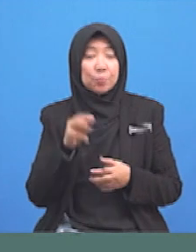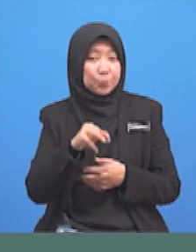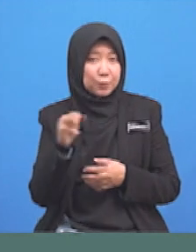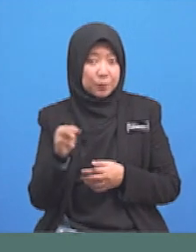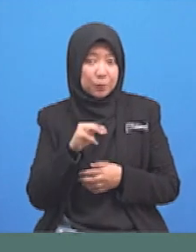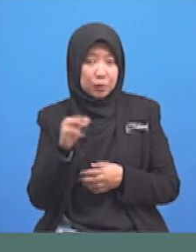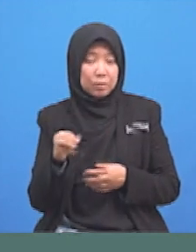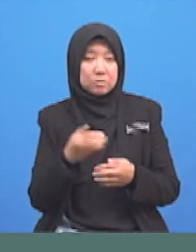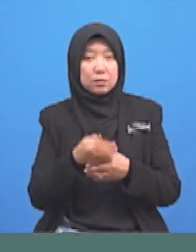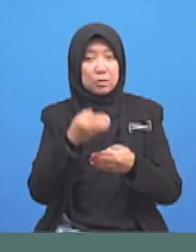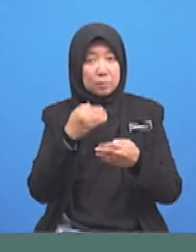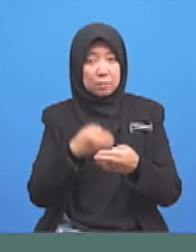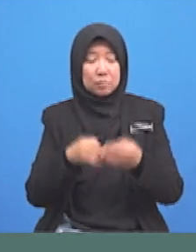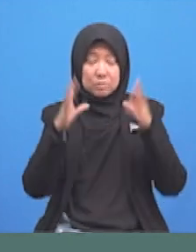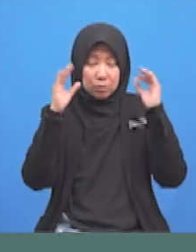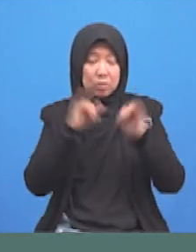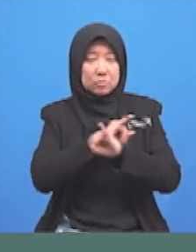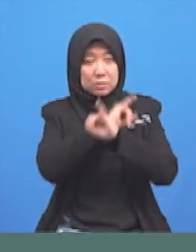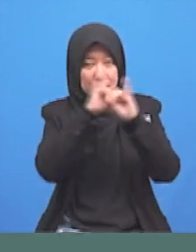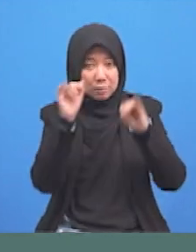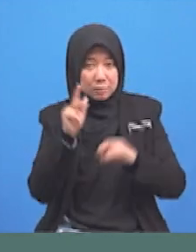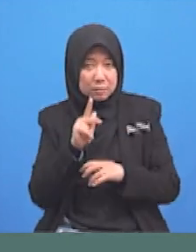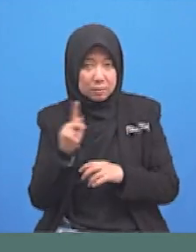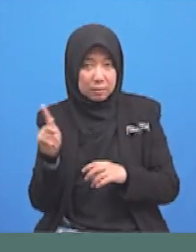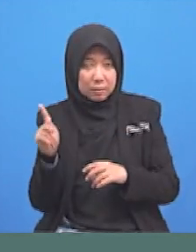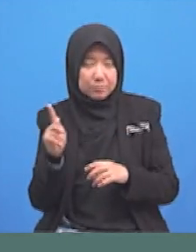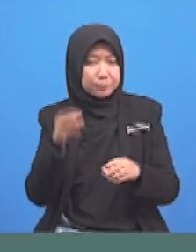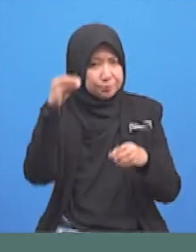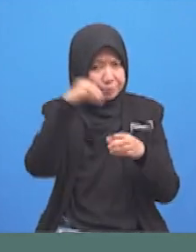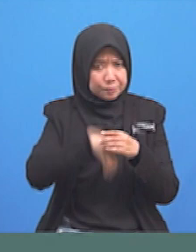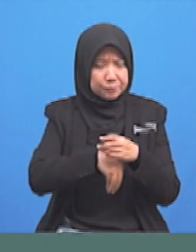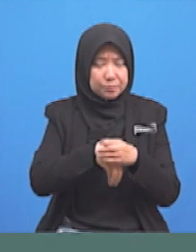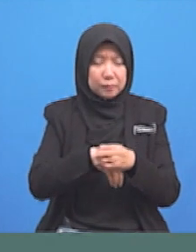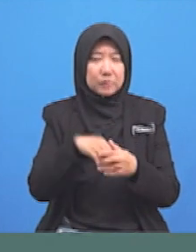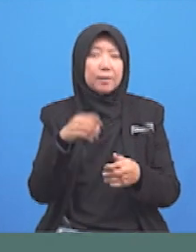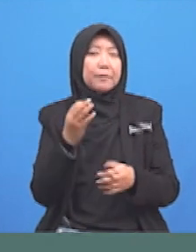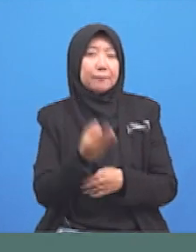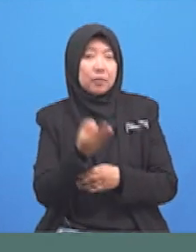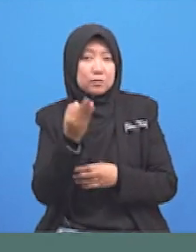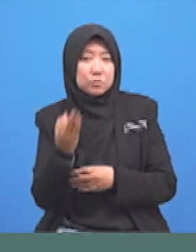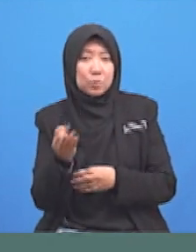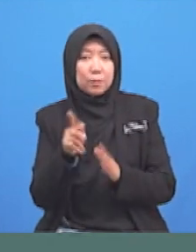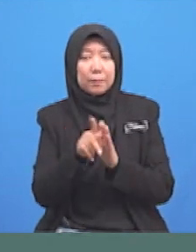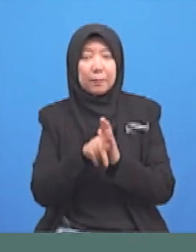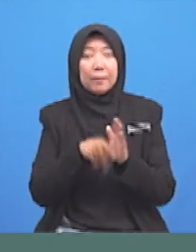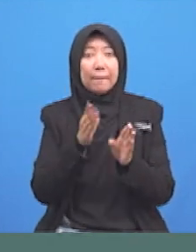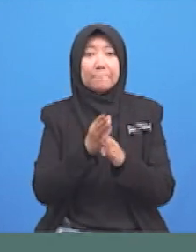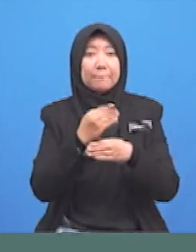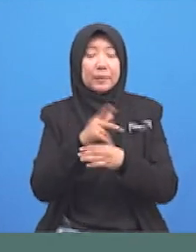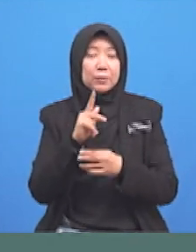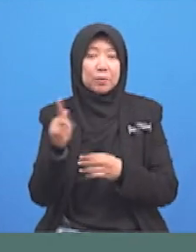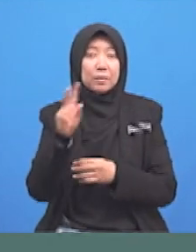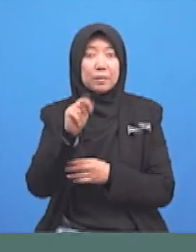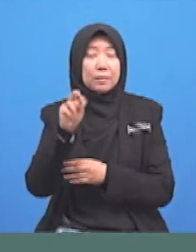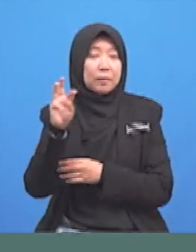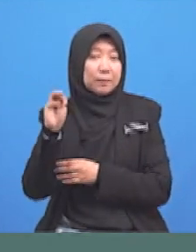Murid-murid, sebelum cikgu menjelaskan secara terperinci mengenai faktor-faktor pembentukan negeri-negeri